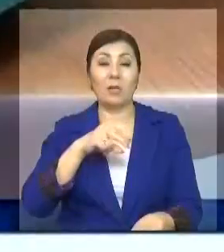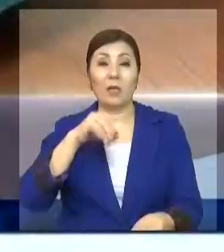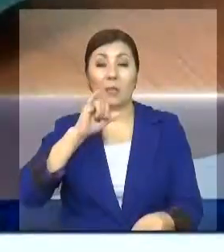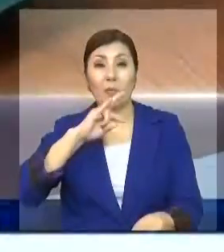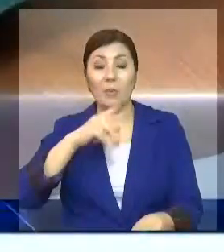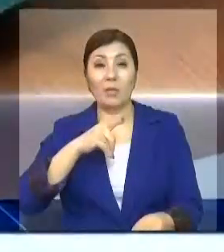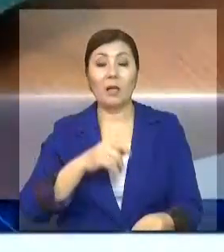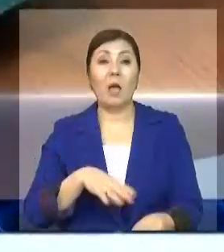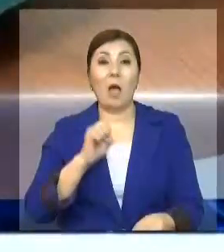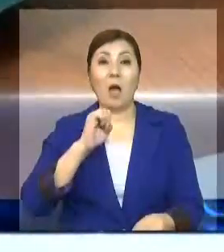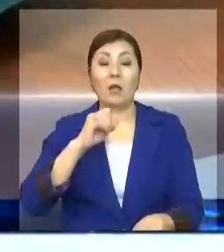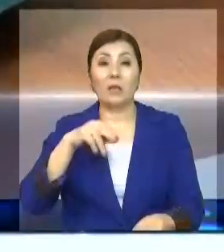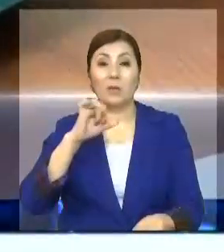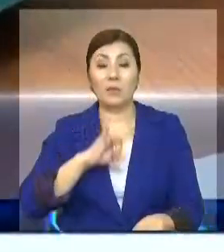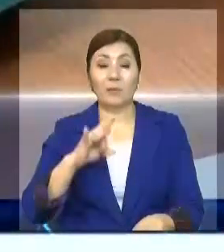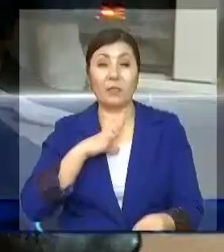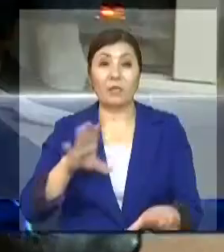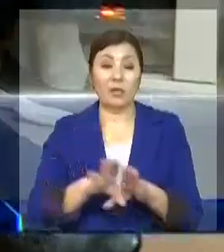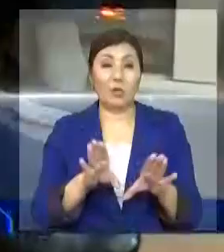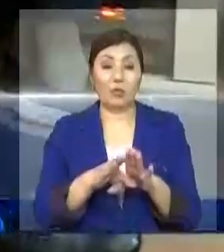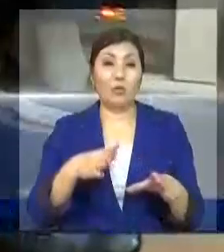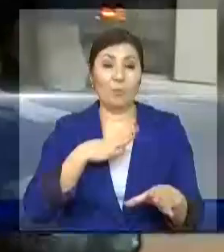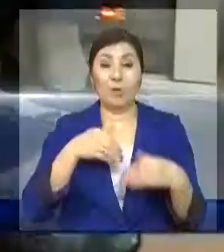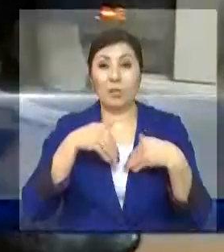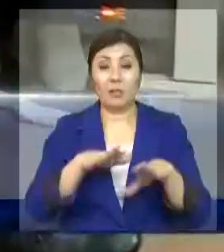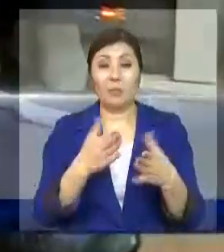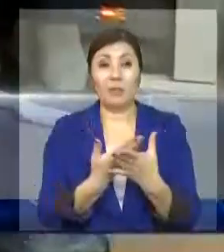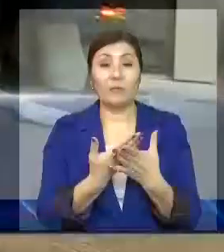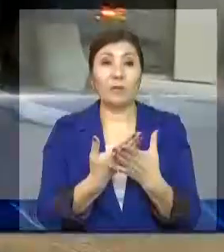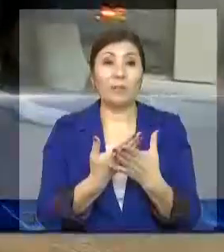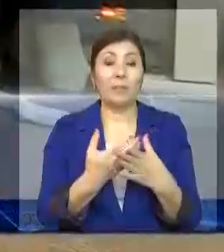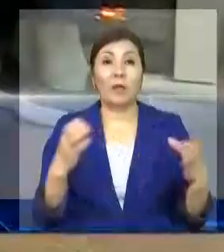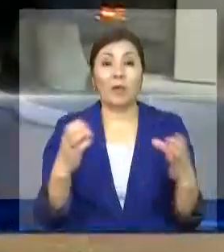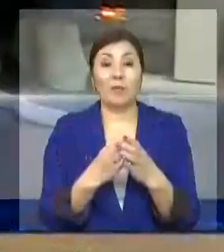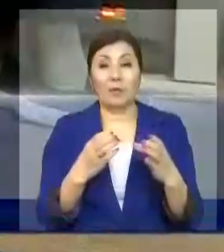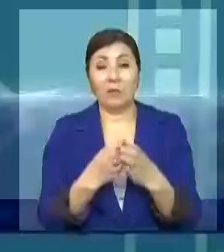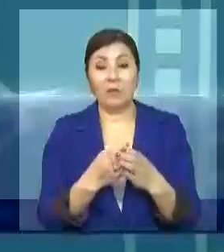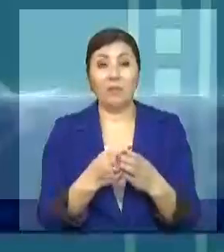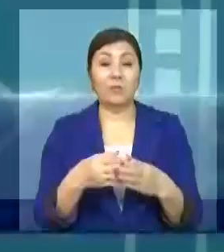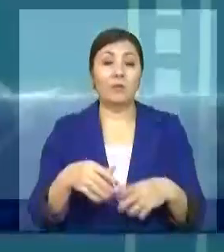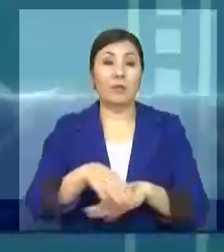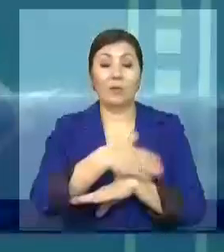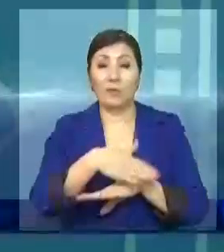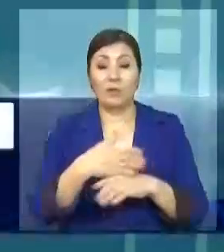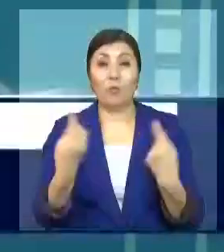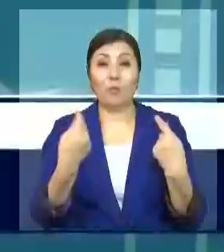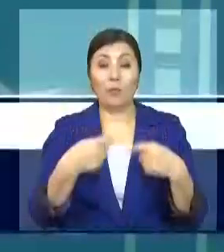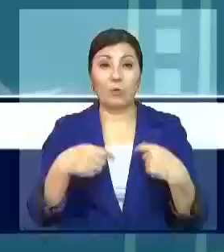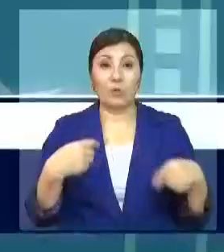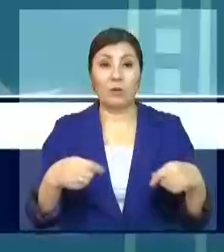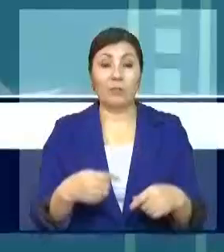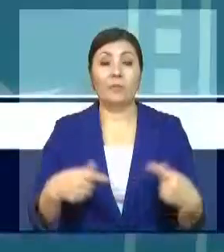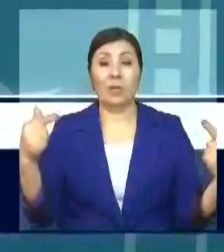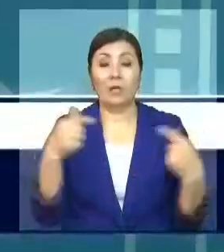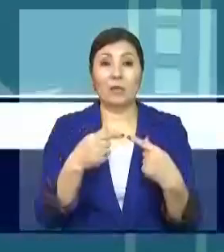Также положительно решен вопрос по коллективному обращению индивидуальных предпринимателей в сфере уличной торговли. Согласно